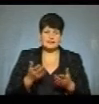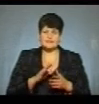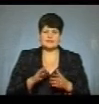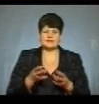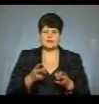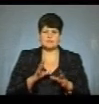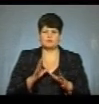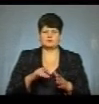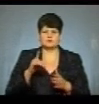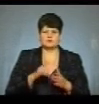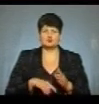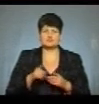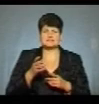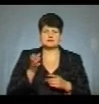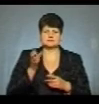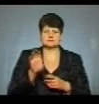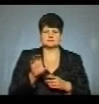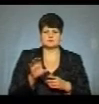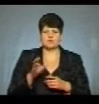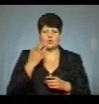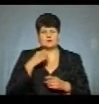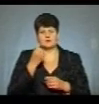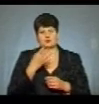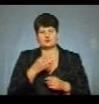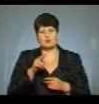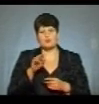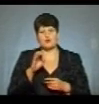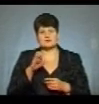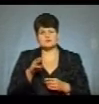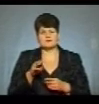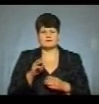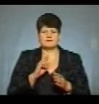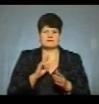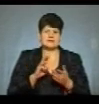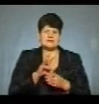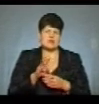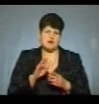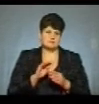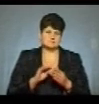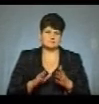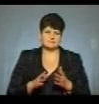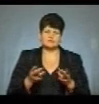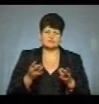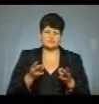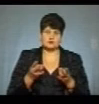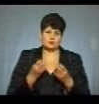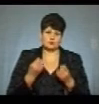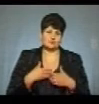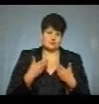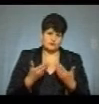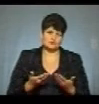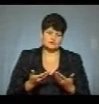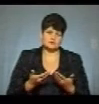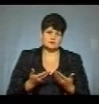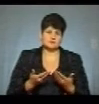треба бути переконаним, що це публічне звернення, коли ти просто виставив пост в Інстаграмі чи будь-де. Власне, то потрібно до вас просто звернутися, і це